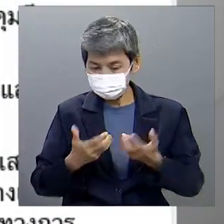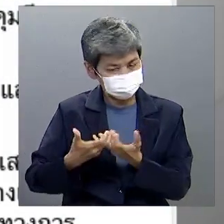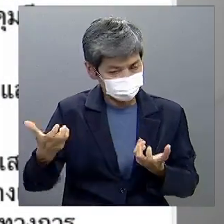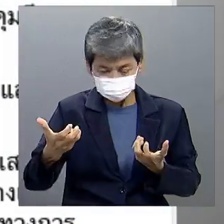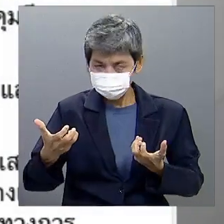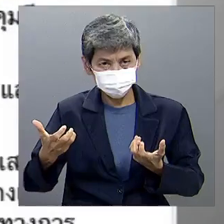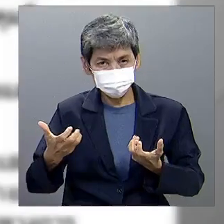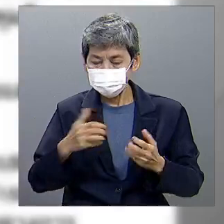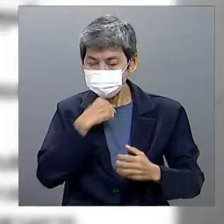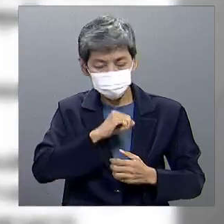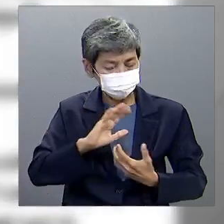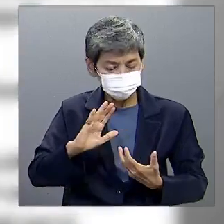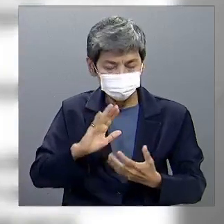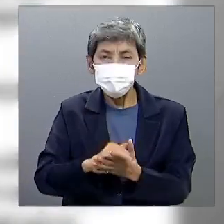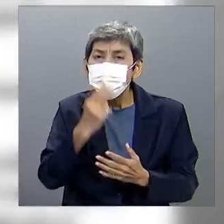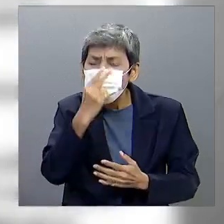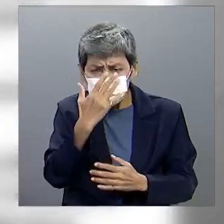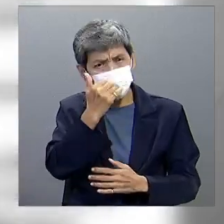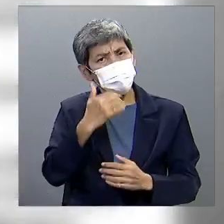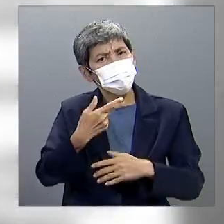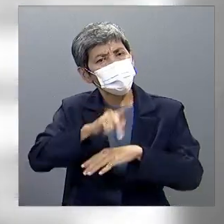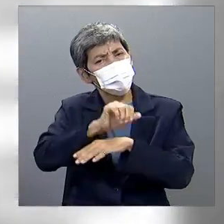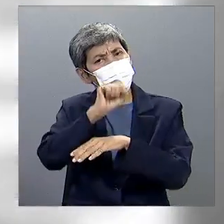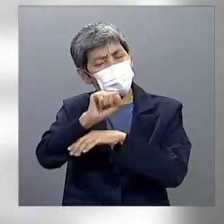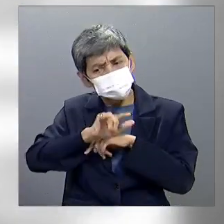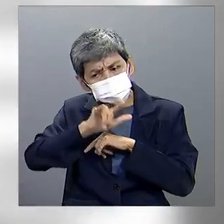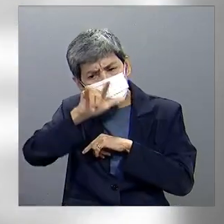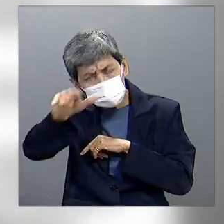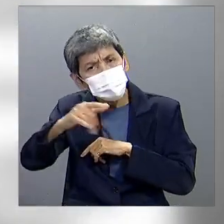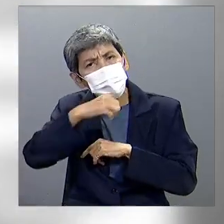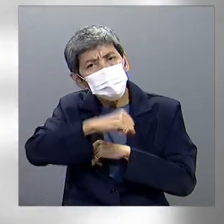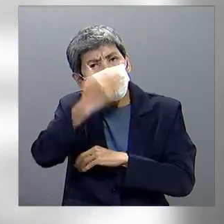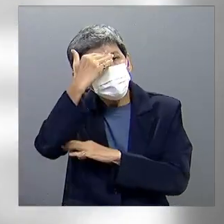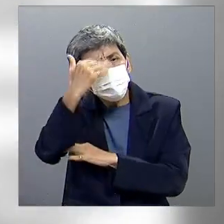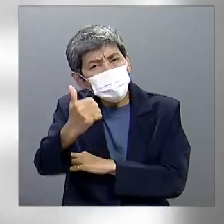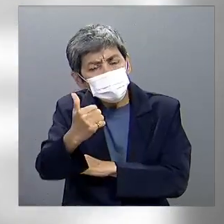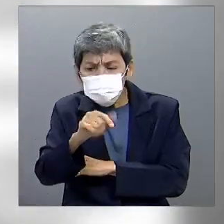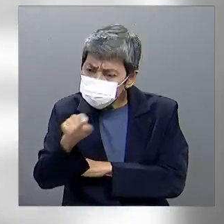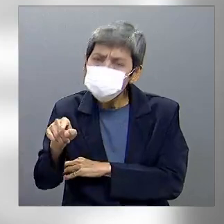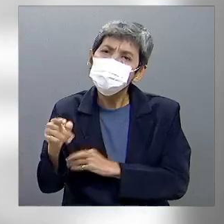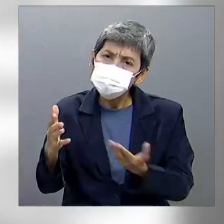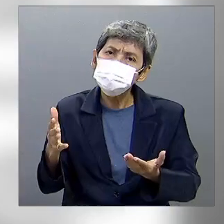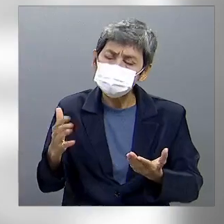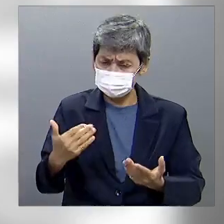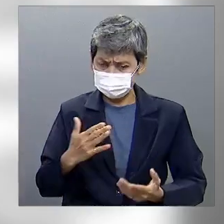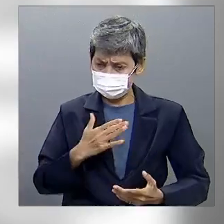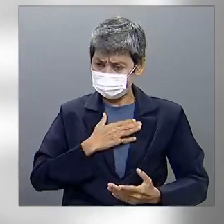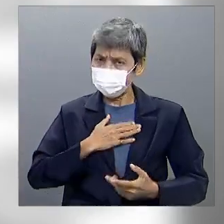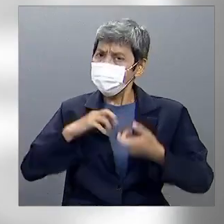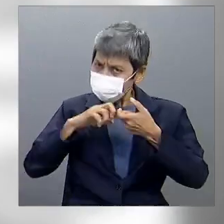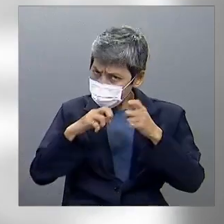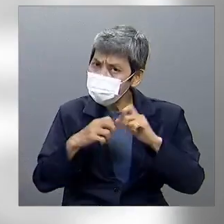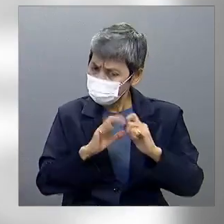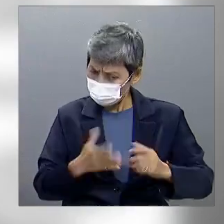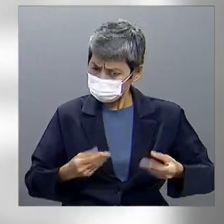ไต้หวันแต่เหตุใดประธานสภาผู้แทนราษฎรของสหรัฐจึงยังเดินทางเยือนไต้หวันทั้งที่เป็นปัญหาละเอียดอ่อนที่สุดใน